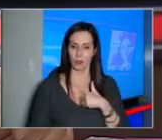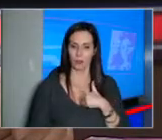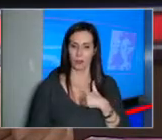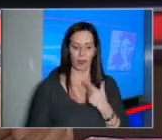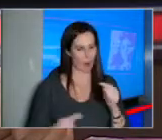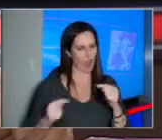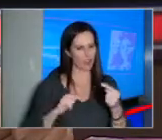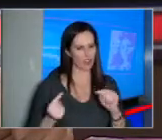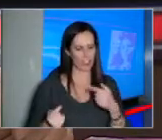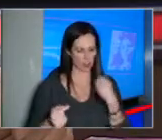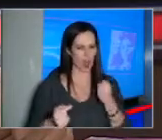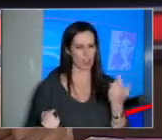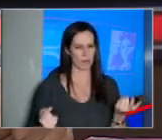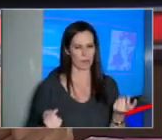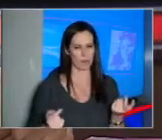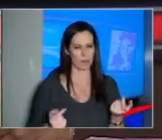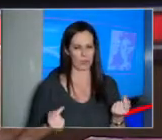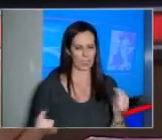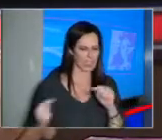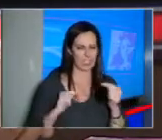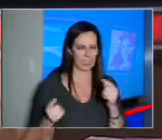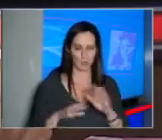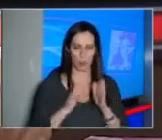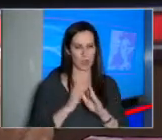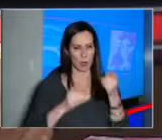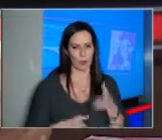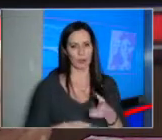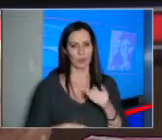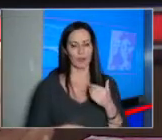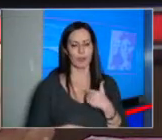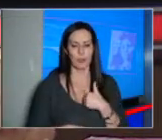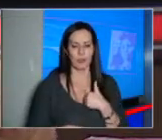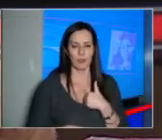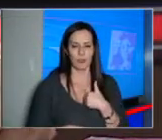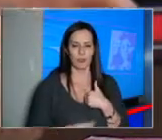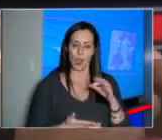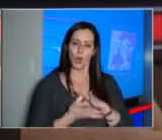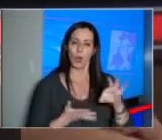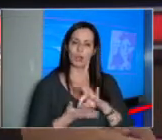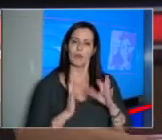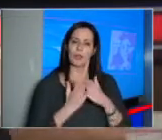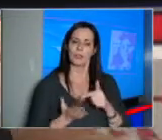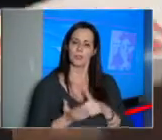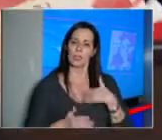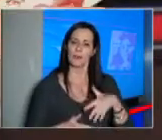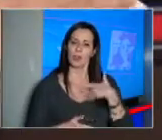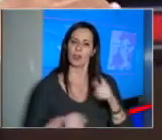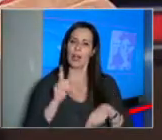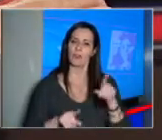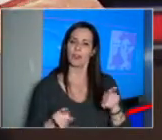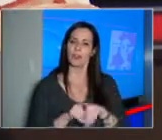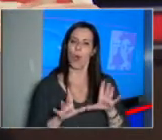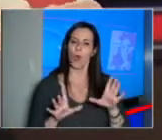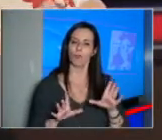השני הורגים מכל מה שקורה. אני כותבת את זה בספר שאני מרגישה לפעמים כמו